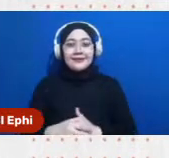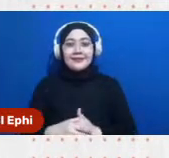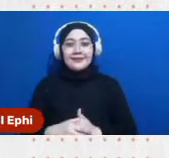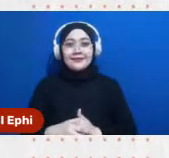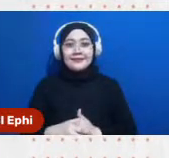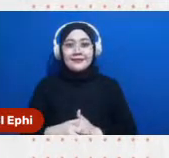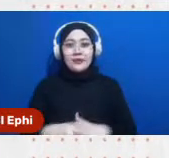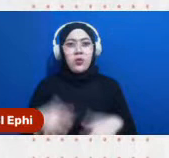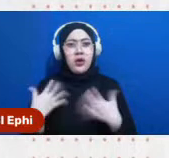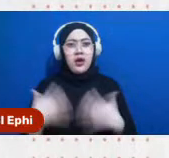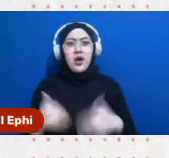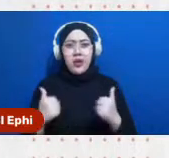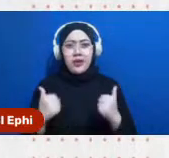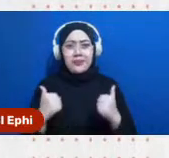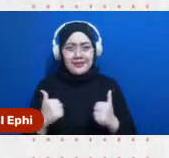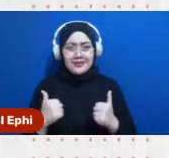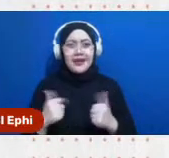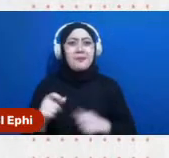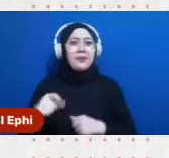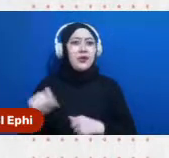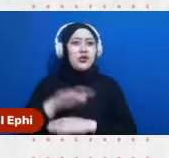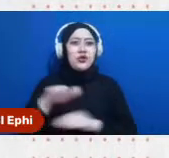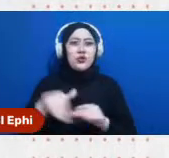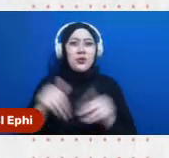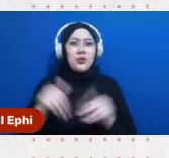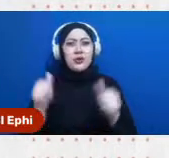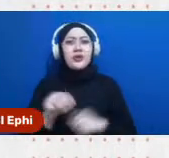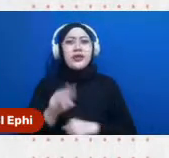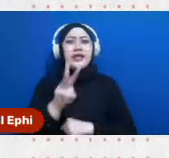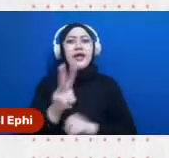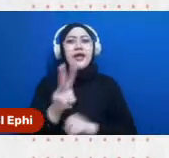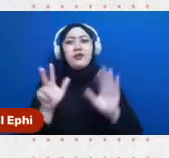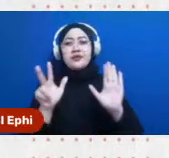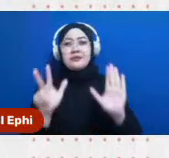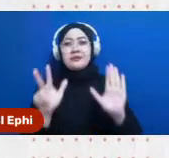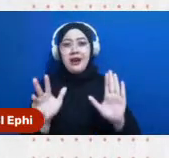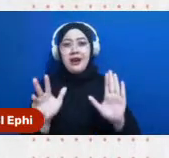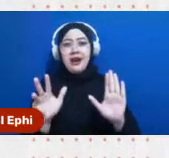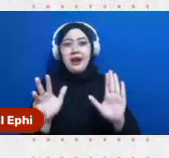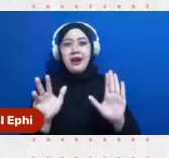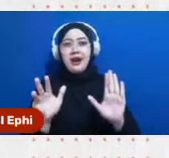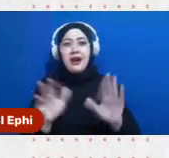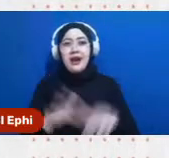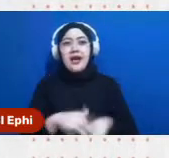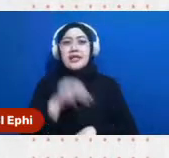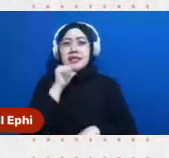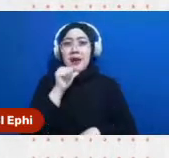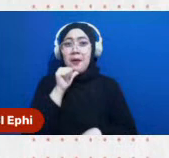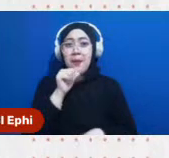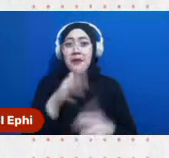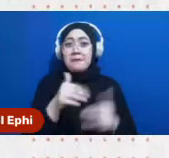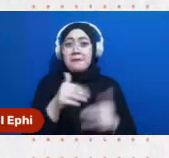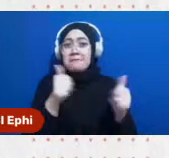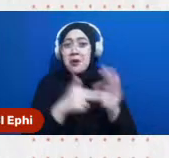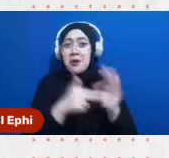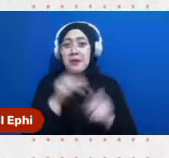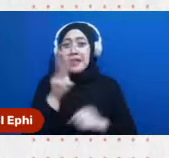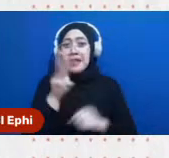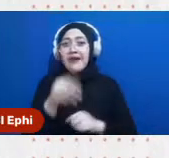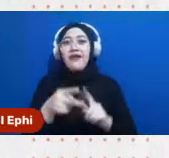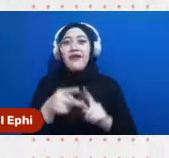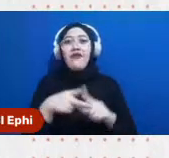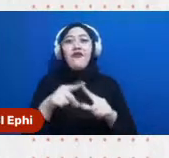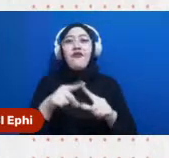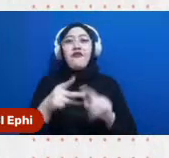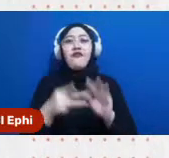Luar biasa, ternyata benar semua jawabnya ya, 39. Dan siapakah yang ketiga? Ada Fahmi Nur